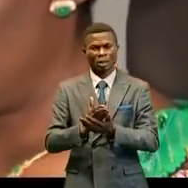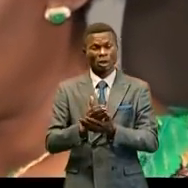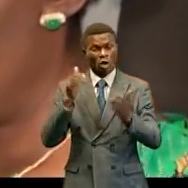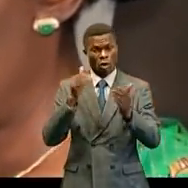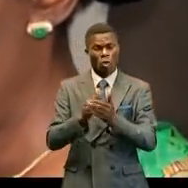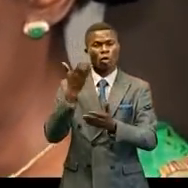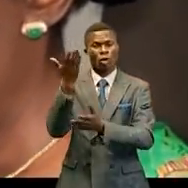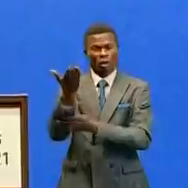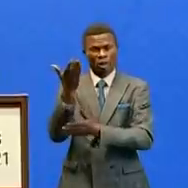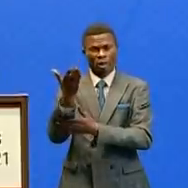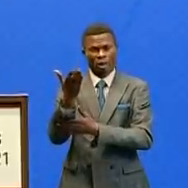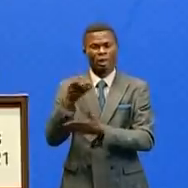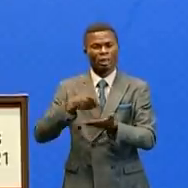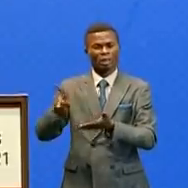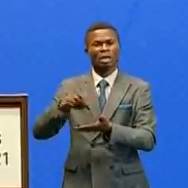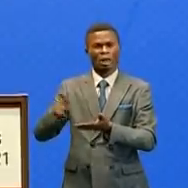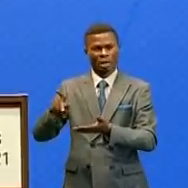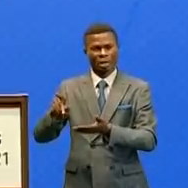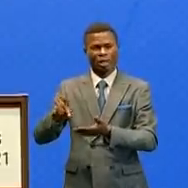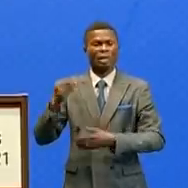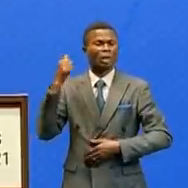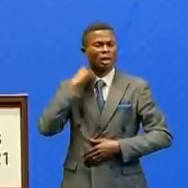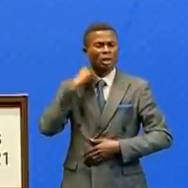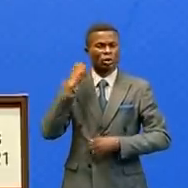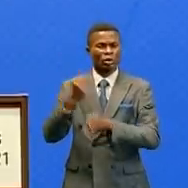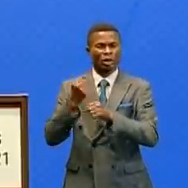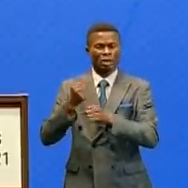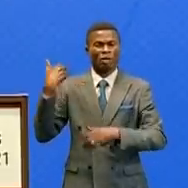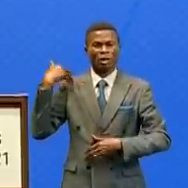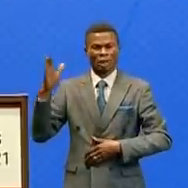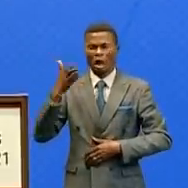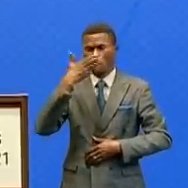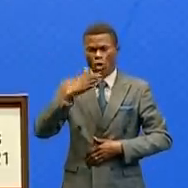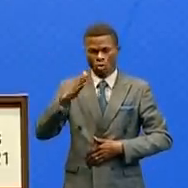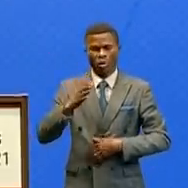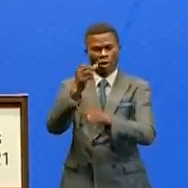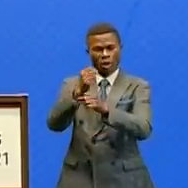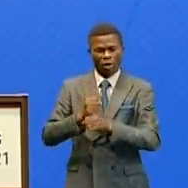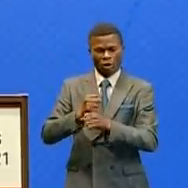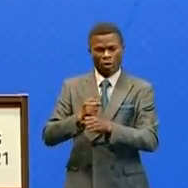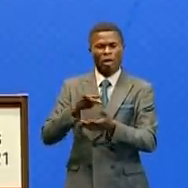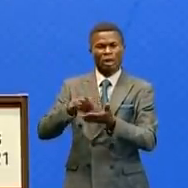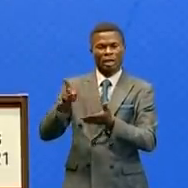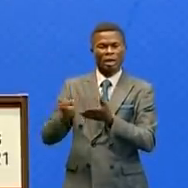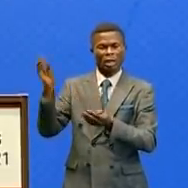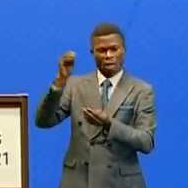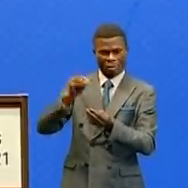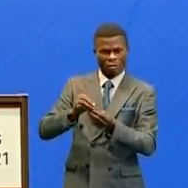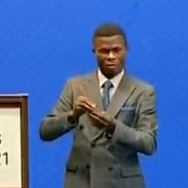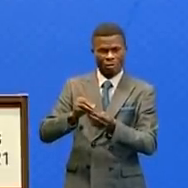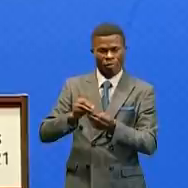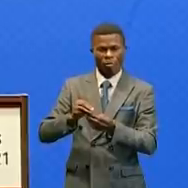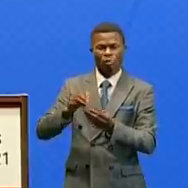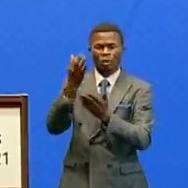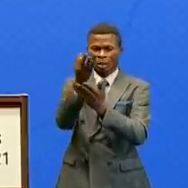aux revendications salariales, les médecins des services publics bénéficieront d'une allocation suivant le